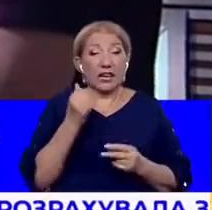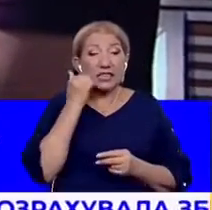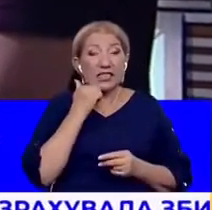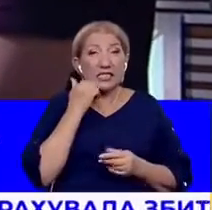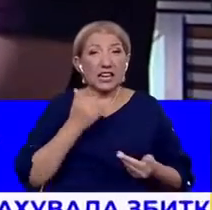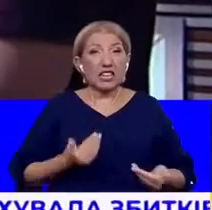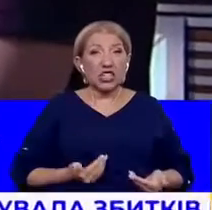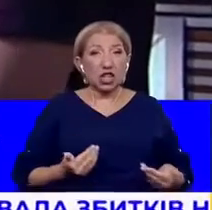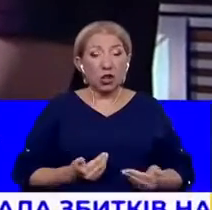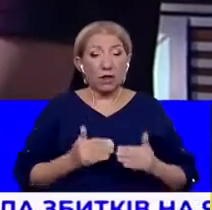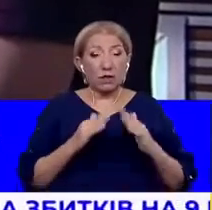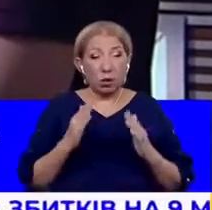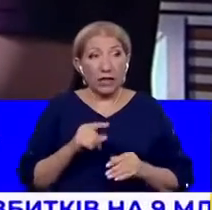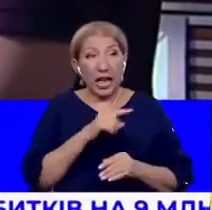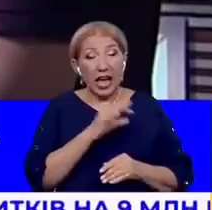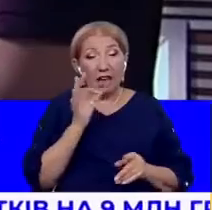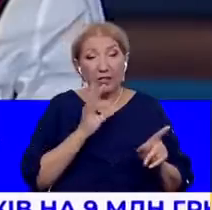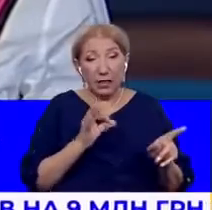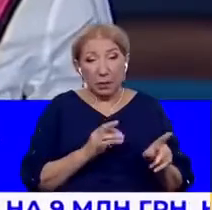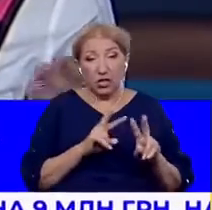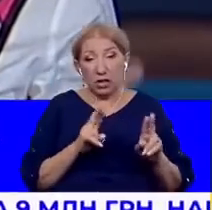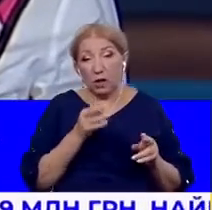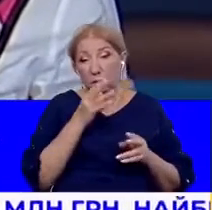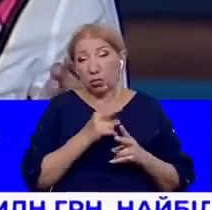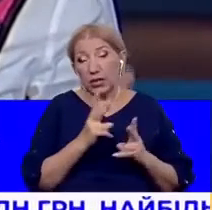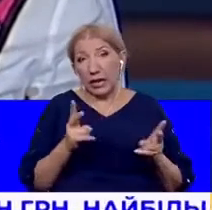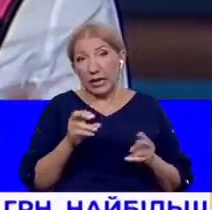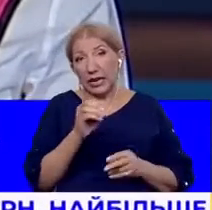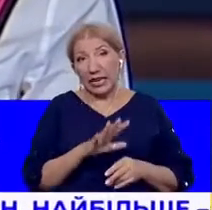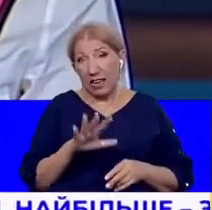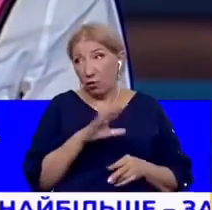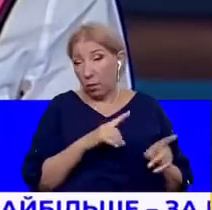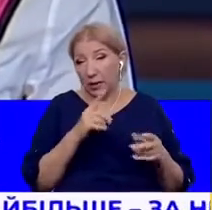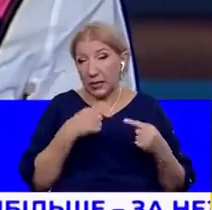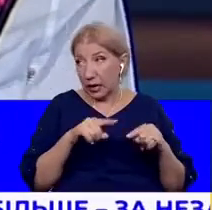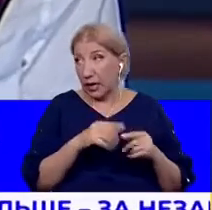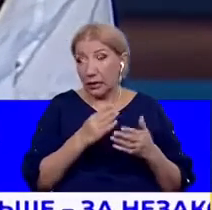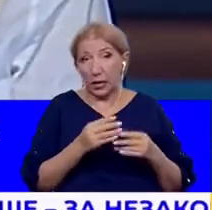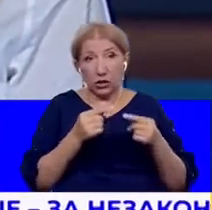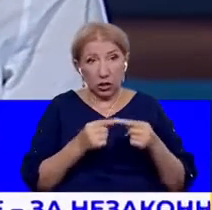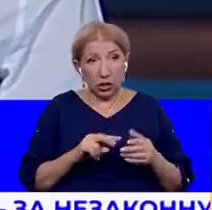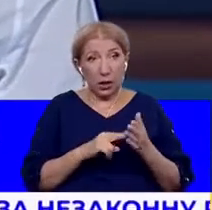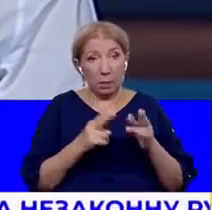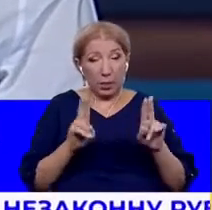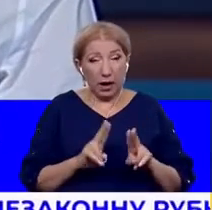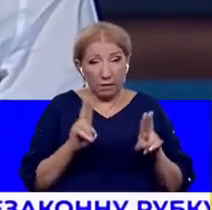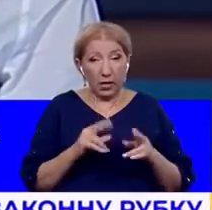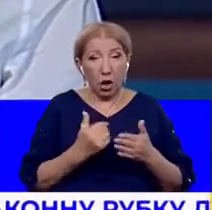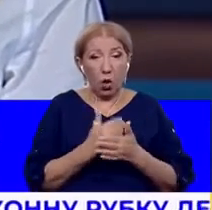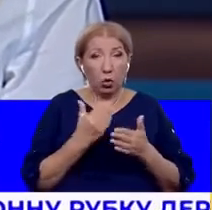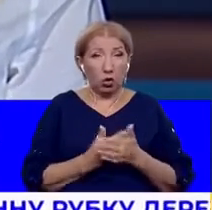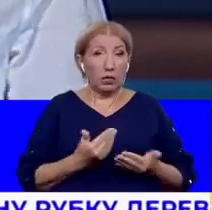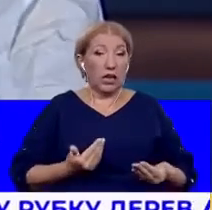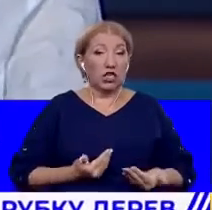застарілий житловий фонд. В Німеччині, до речі, як і в будь-яких інших європейських країнах, є чіткі правила оновлення житлового